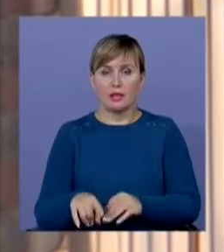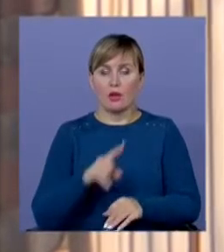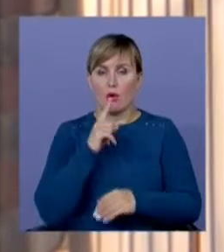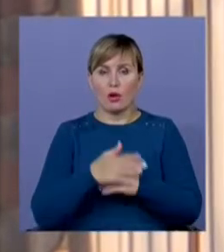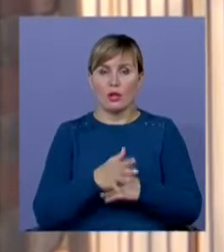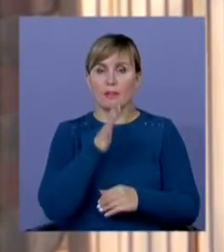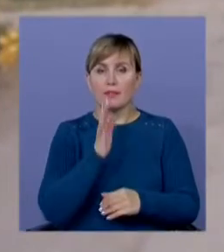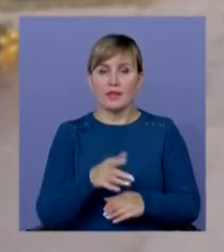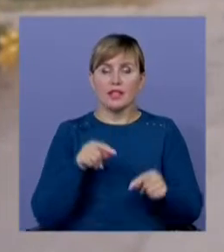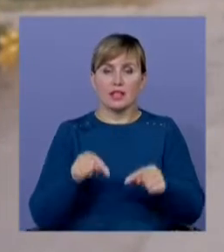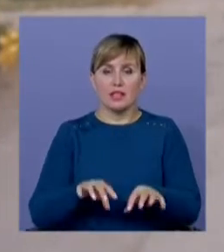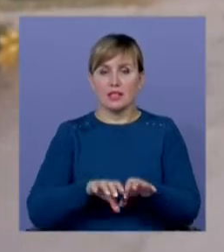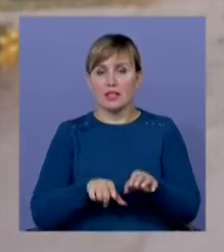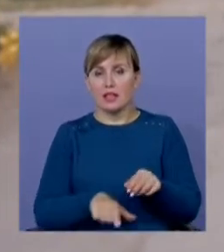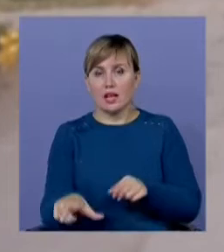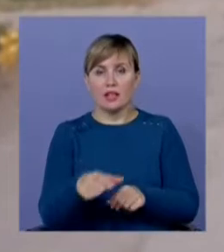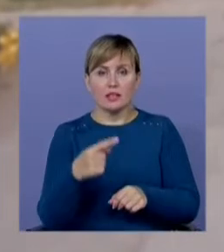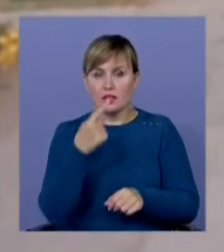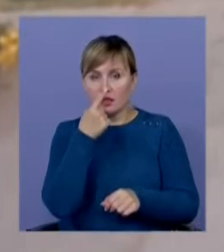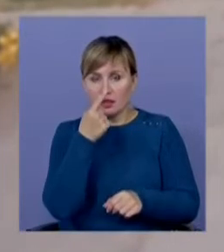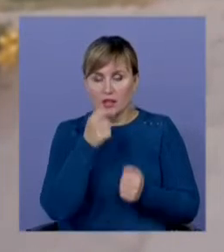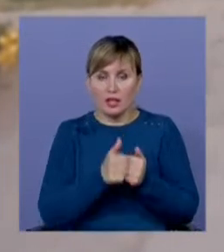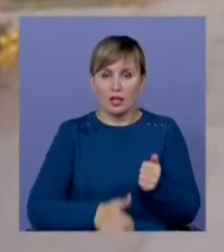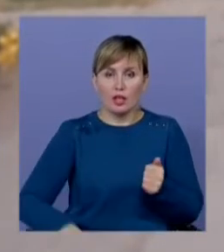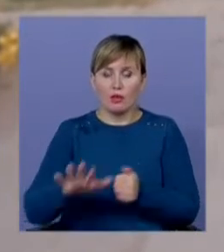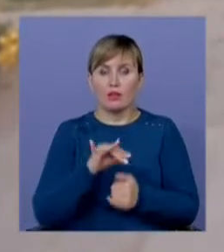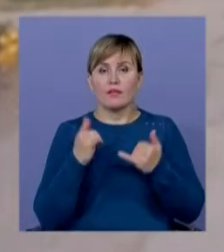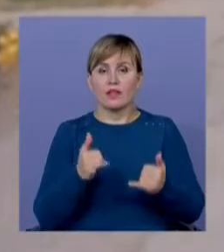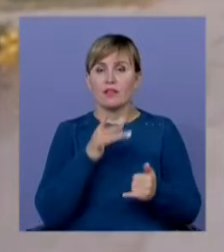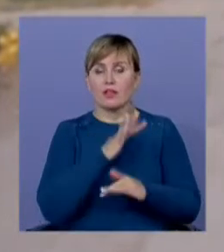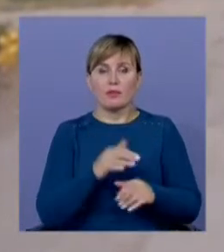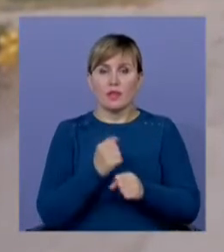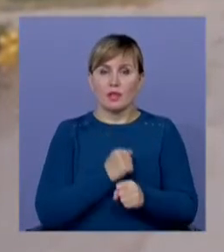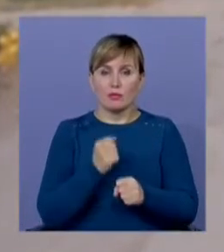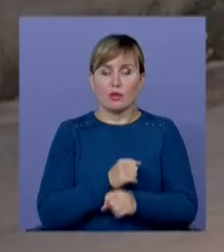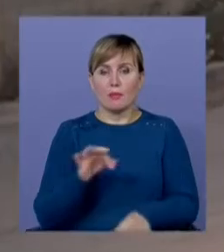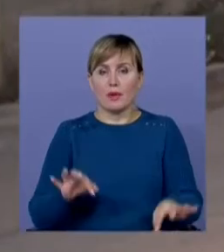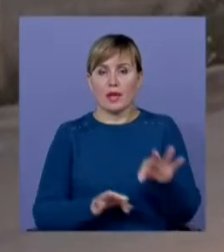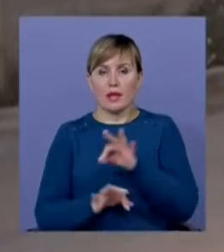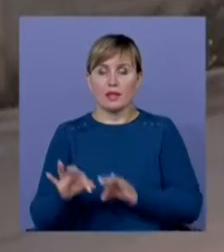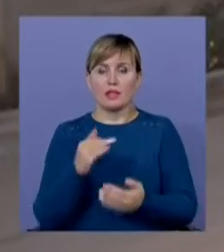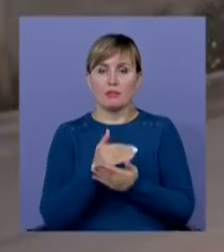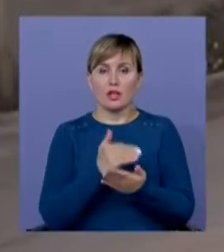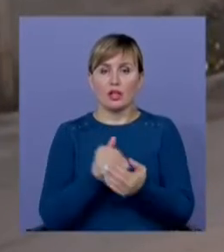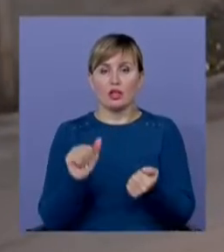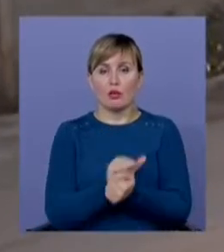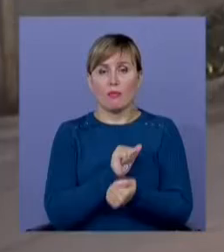пятилетки. Здесь трасса недалеко проходит, но в настоящее время не разработана проектно-сметная документация. Но, как выяснилось,